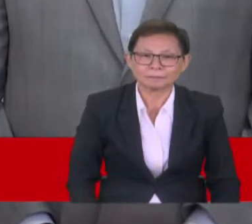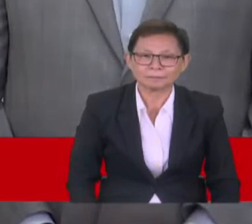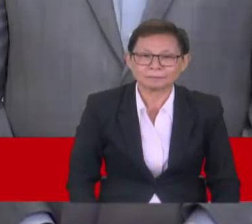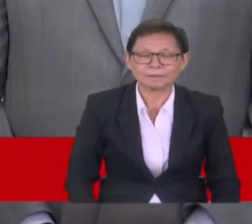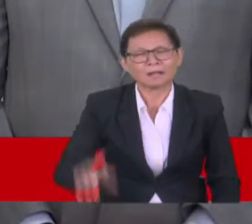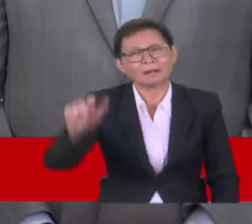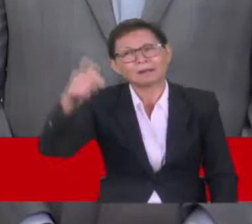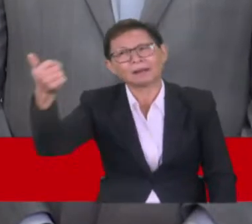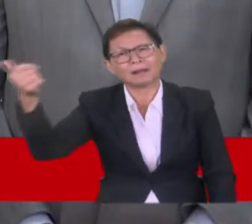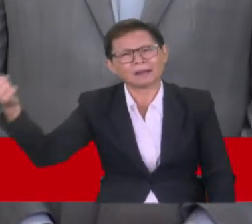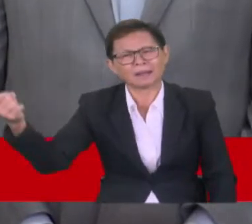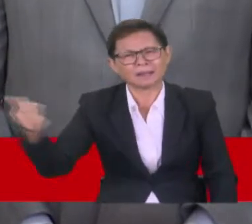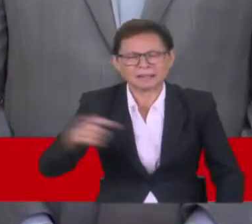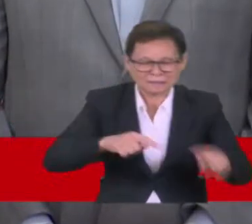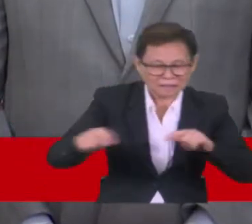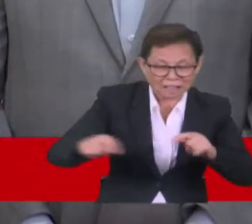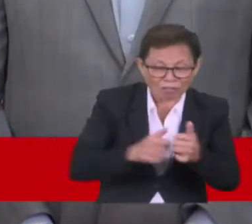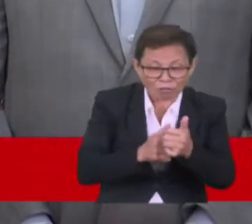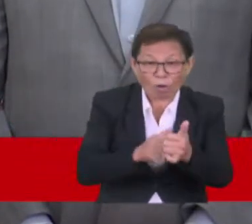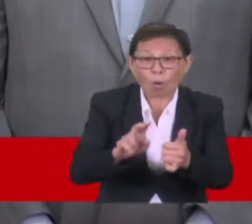yang lain